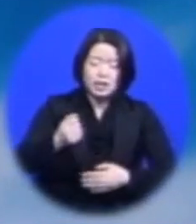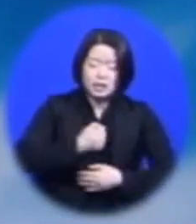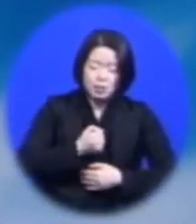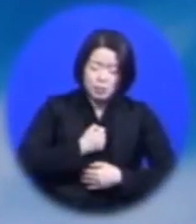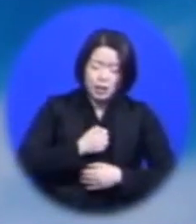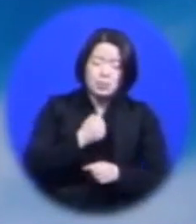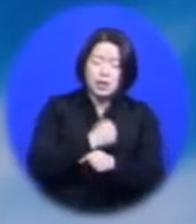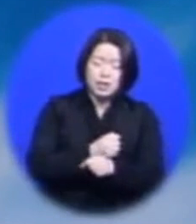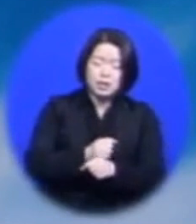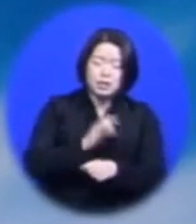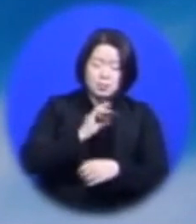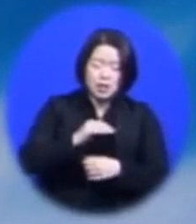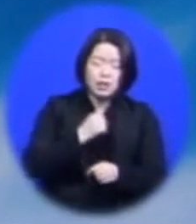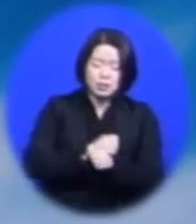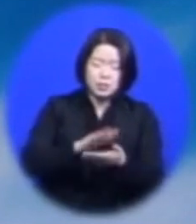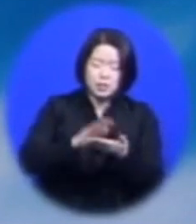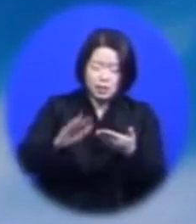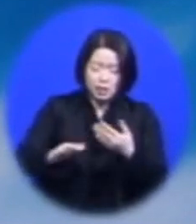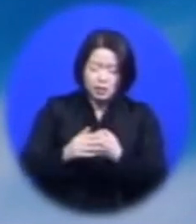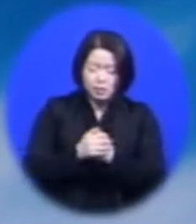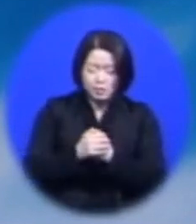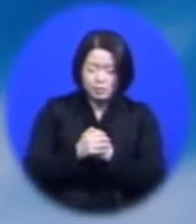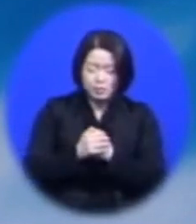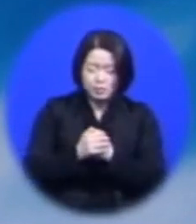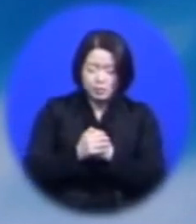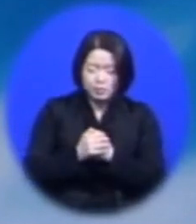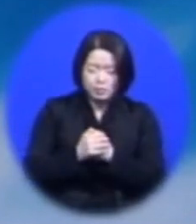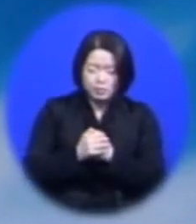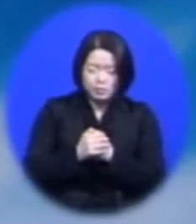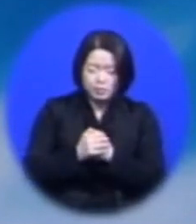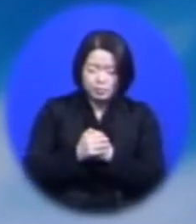답답하기만 하나님 합니다.